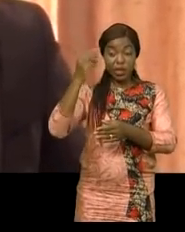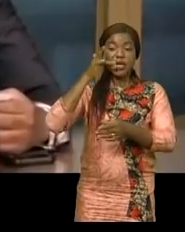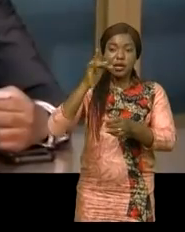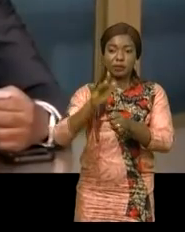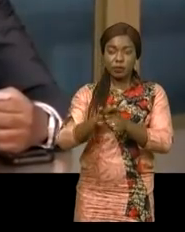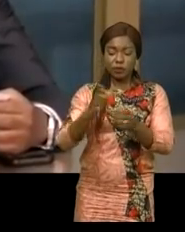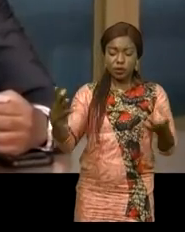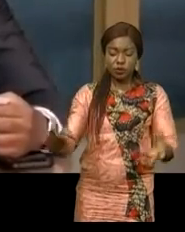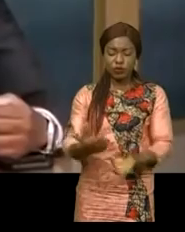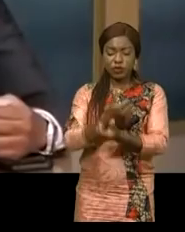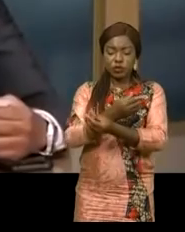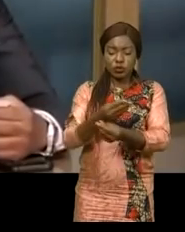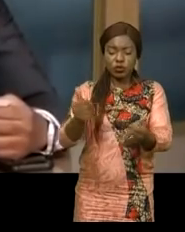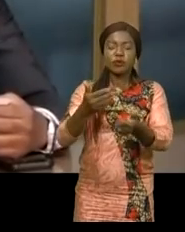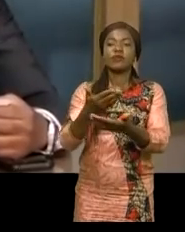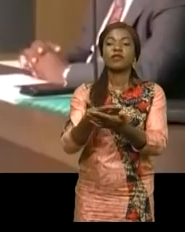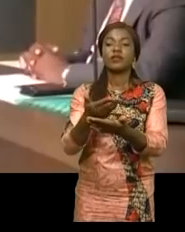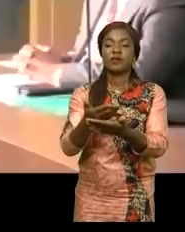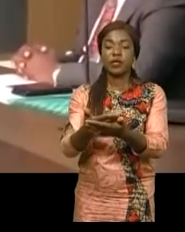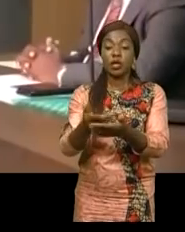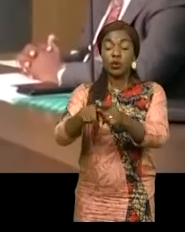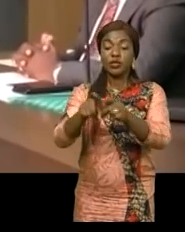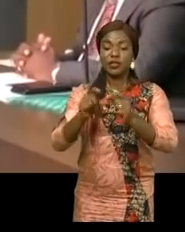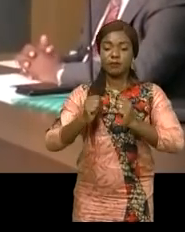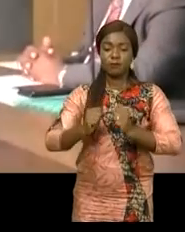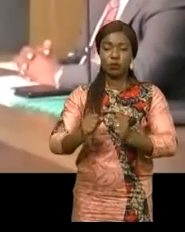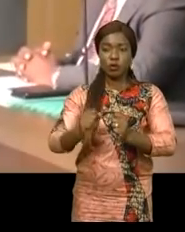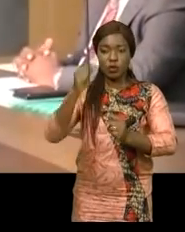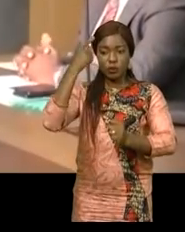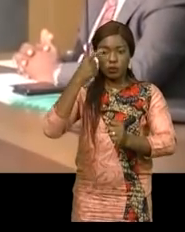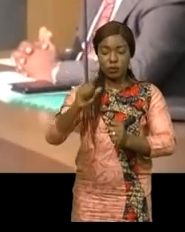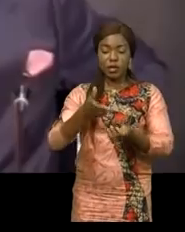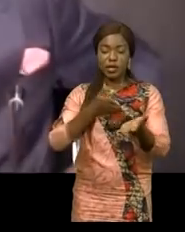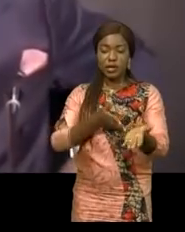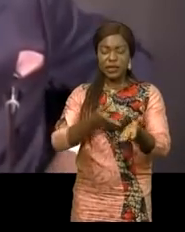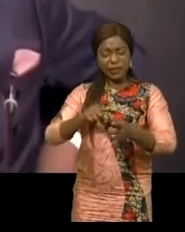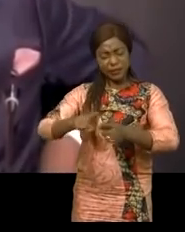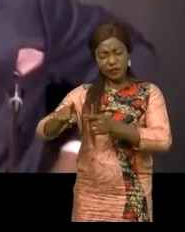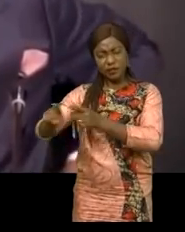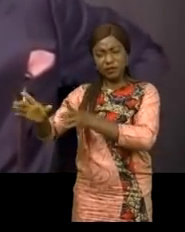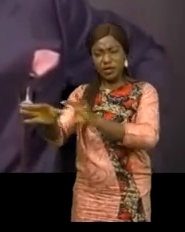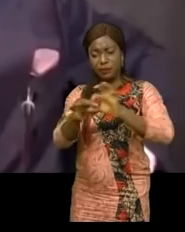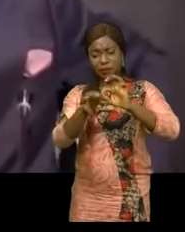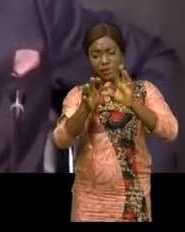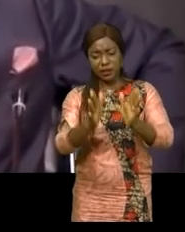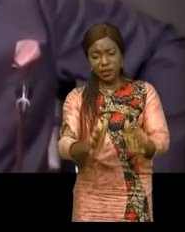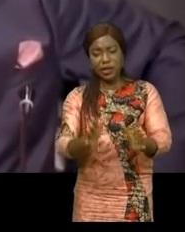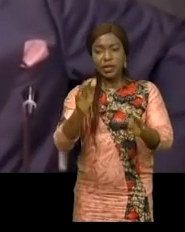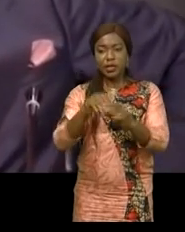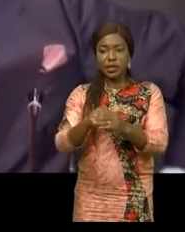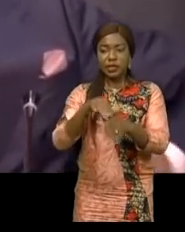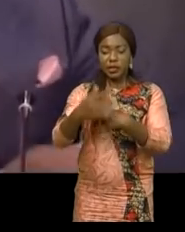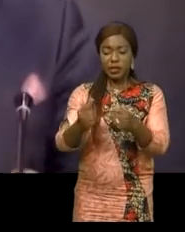de trouver une solution rapide et efficace et cela avec l'aide de différents partenaires e rang dans le secteur